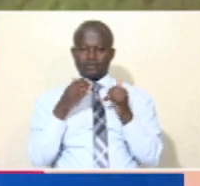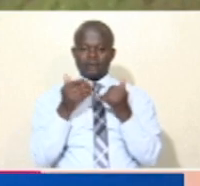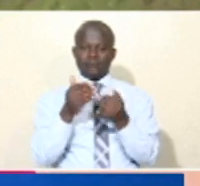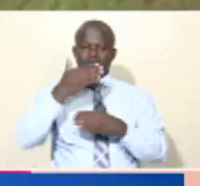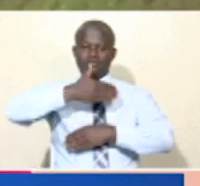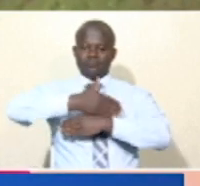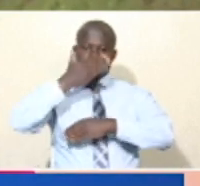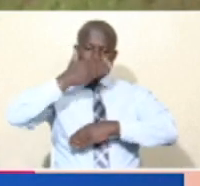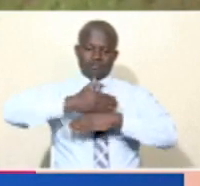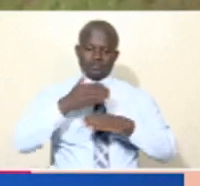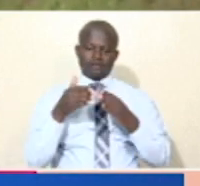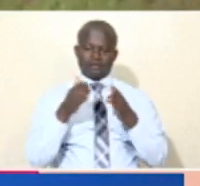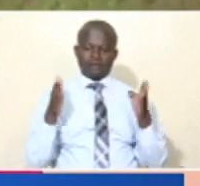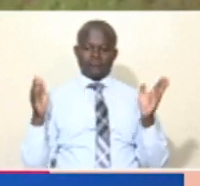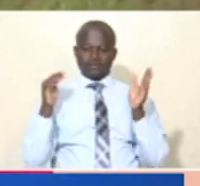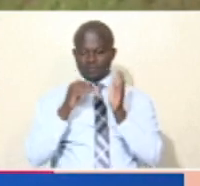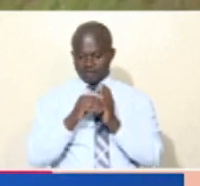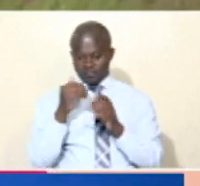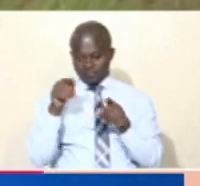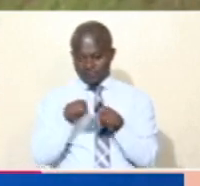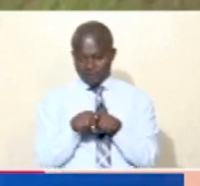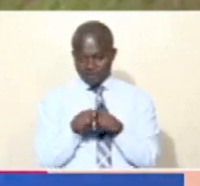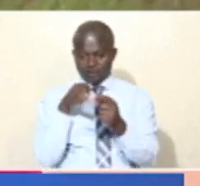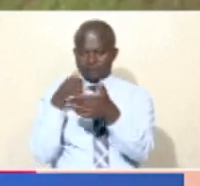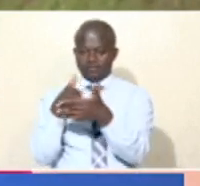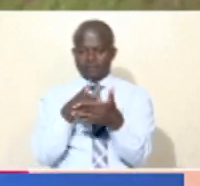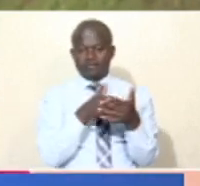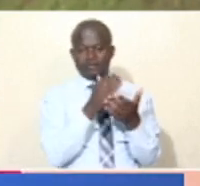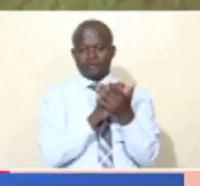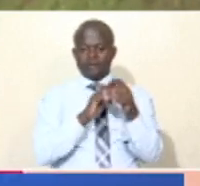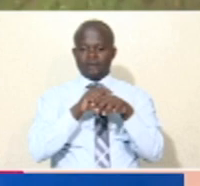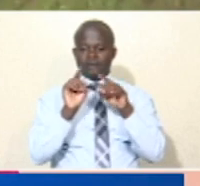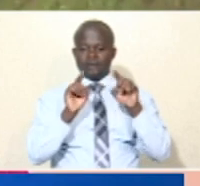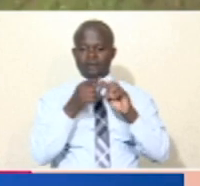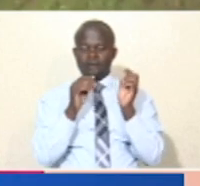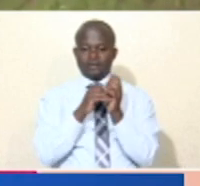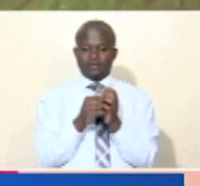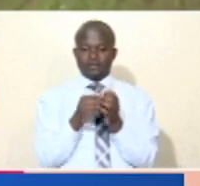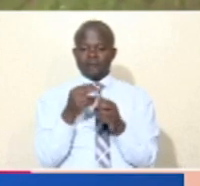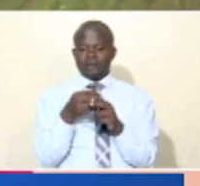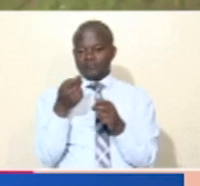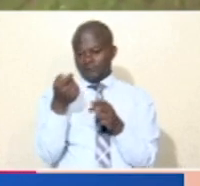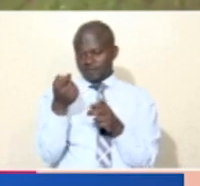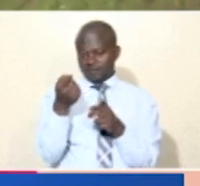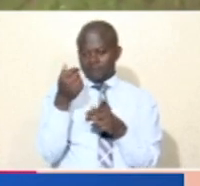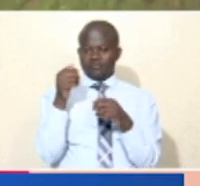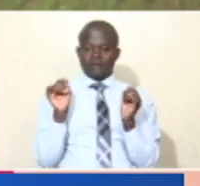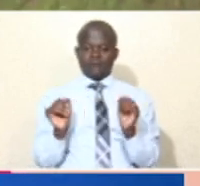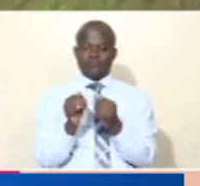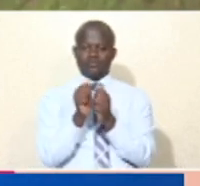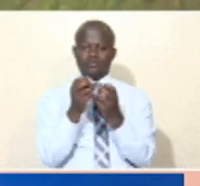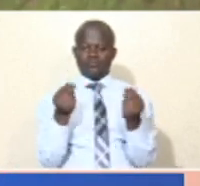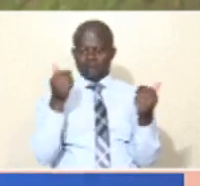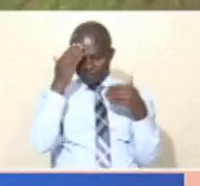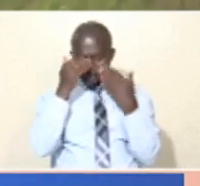impaka yafunguwe. Ariko nubwo bimeze bityo, haracyari imbogamizi zimwe na zimwe ariko twakwita ntoya bariho bagerageza